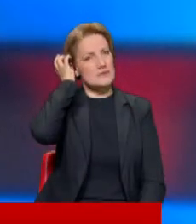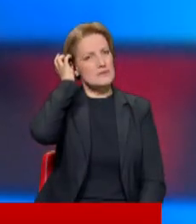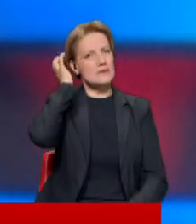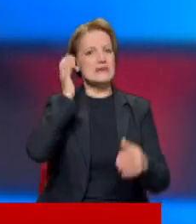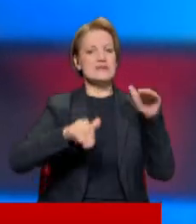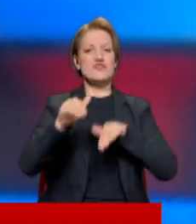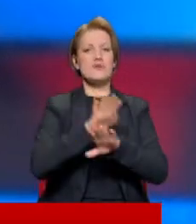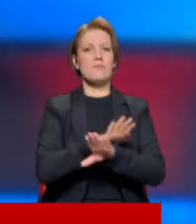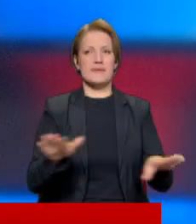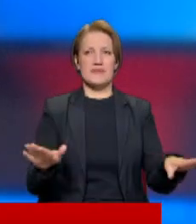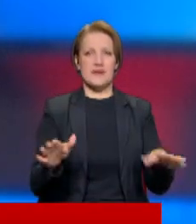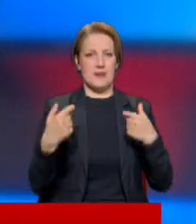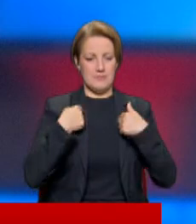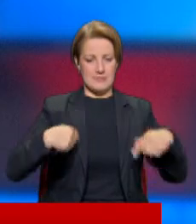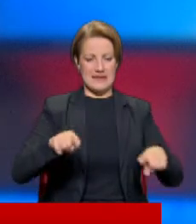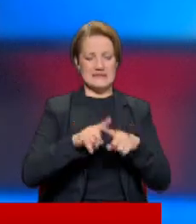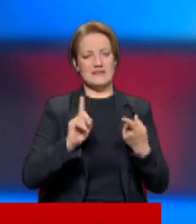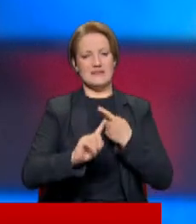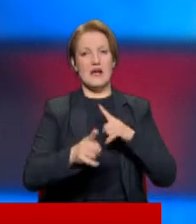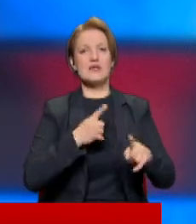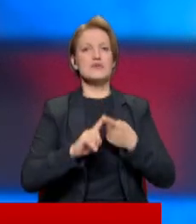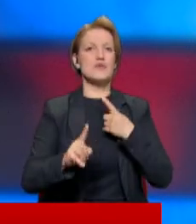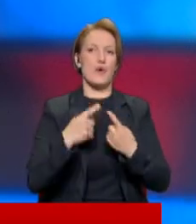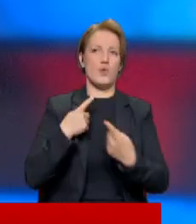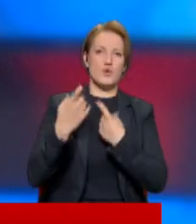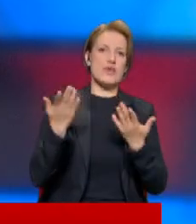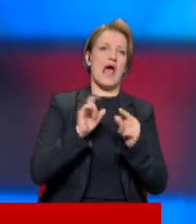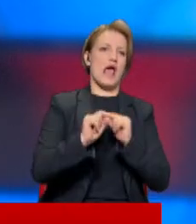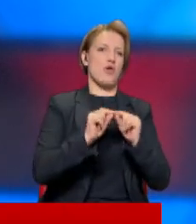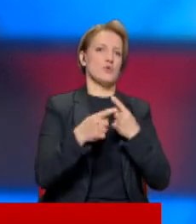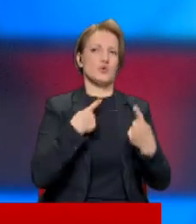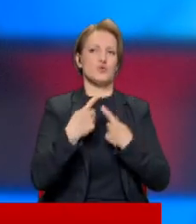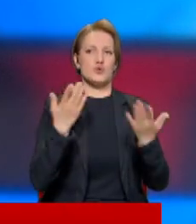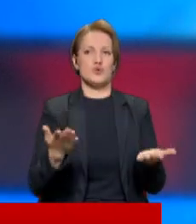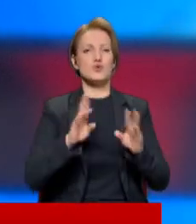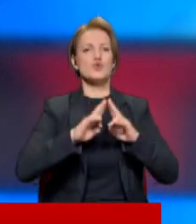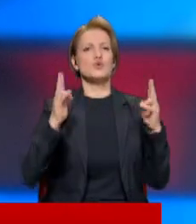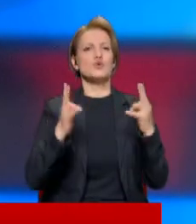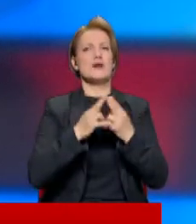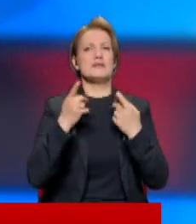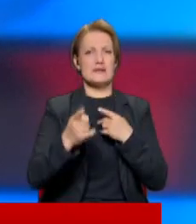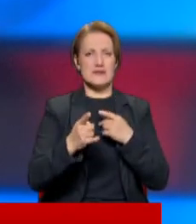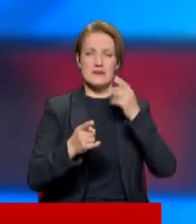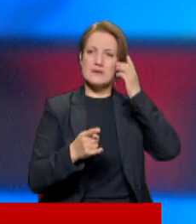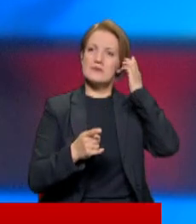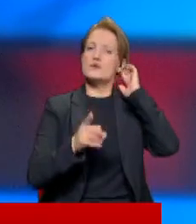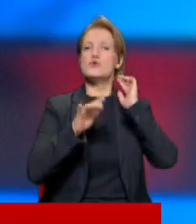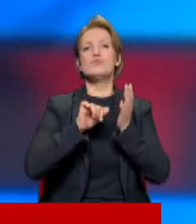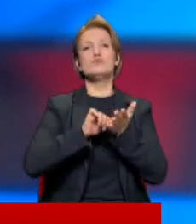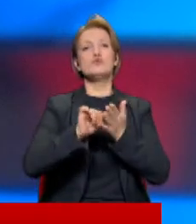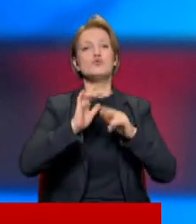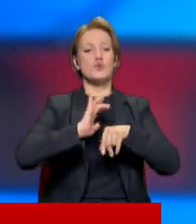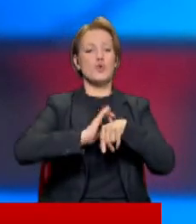bitti biz ya siyasi partileri konuşuyoruz bir ekonomiyi konuşuyoruz dünyada iktisadi olarak kalkınmış tüm